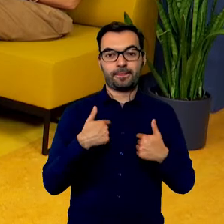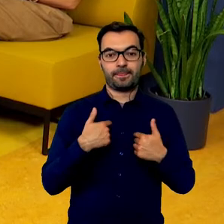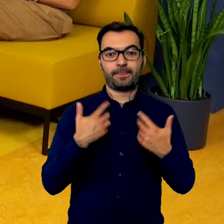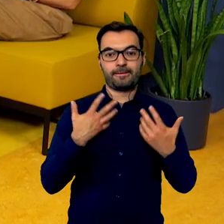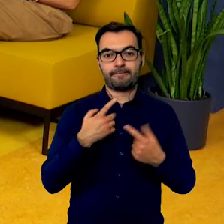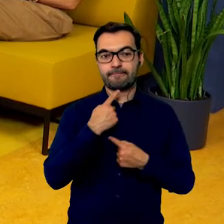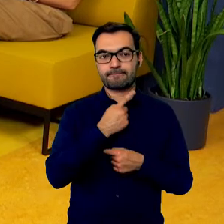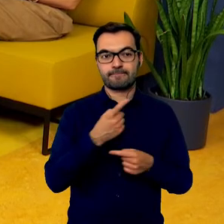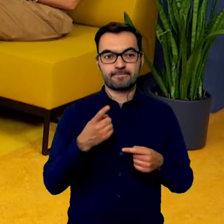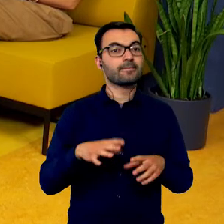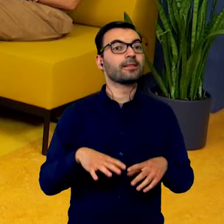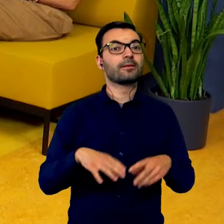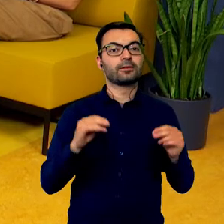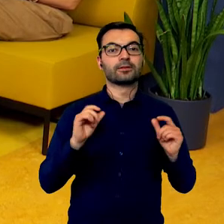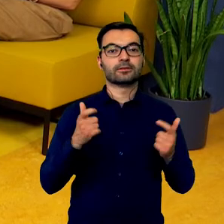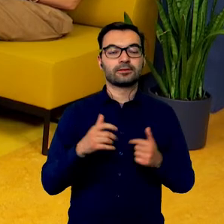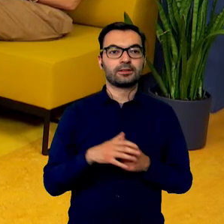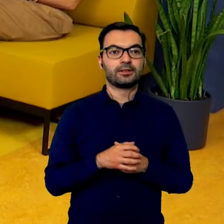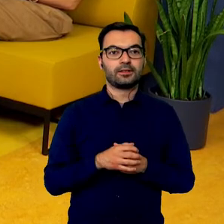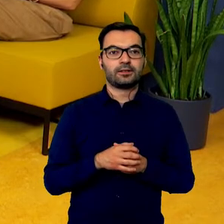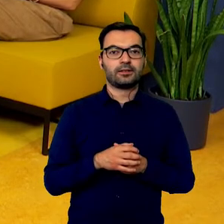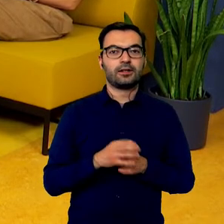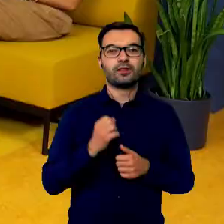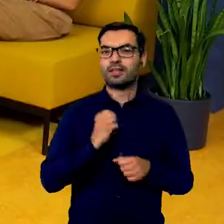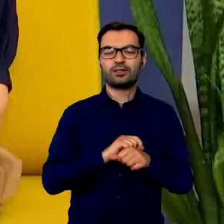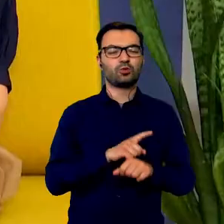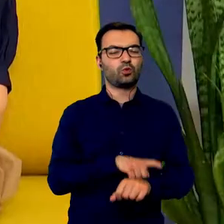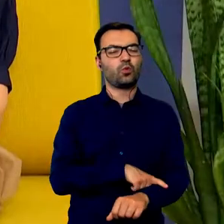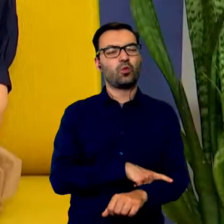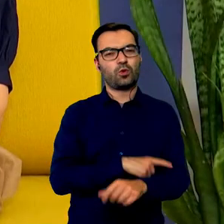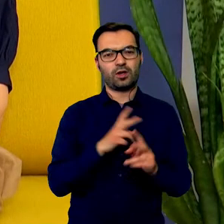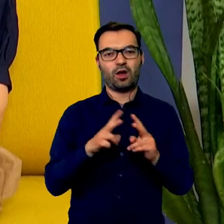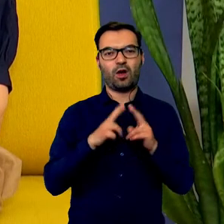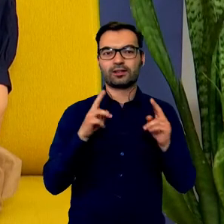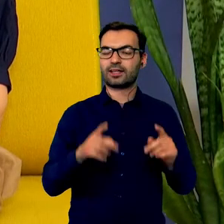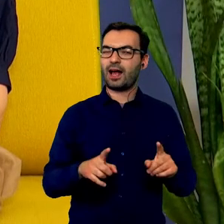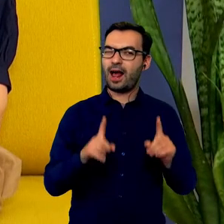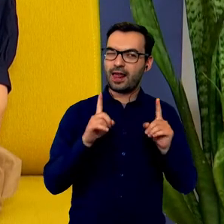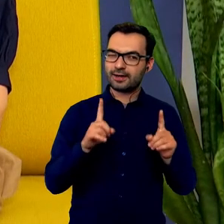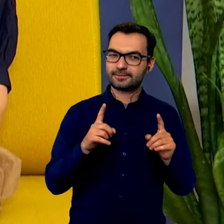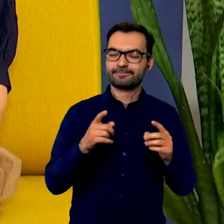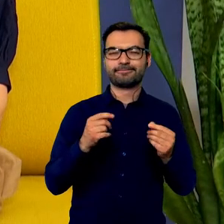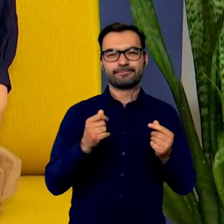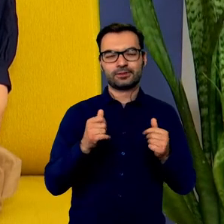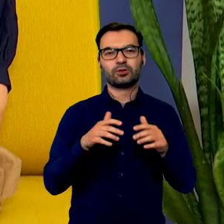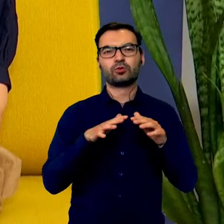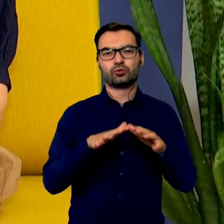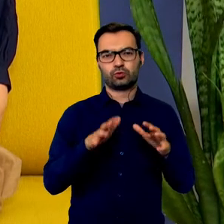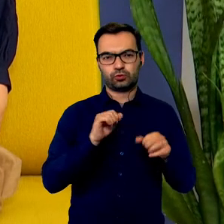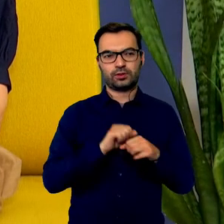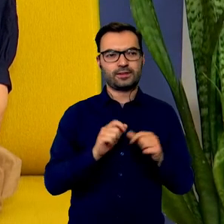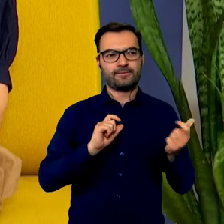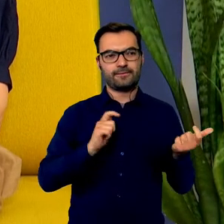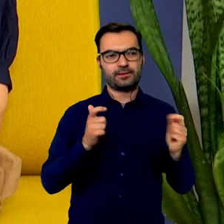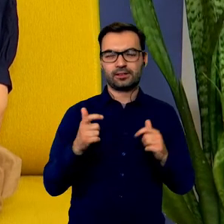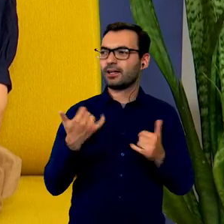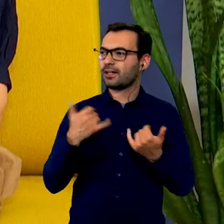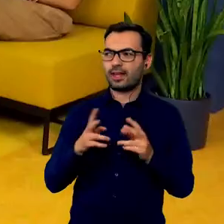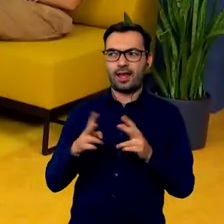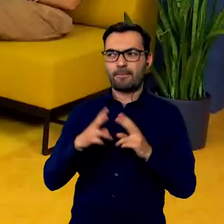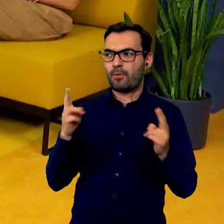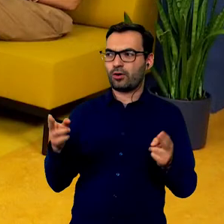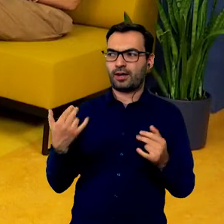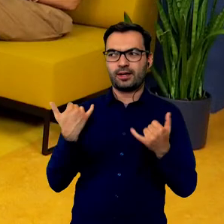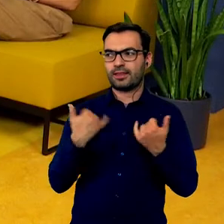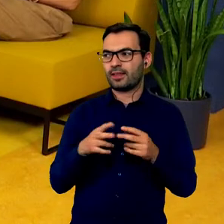chciałam powiedzieć na samym początku, że wydaje się, że to nie jest długi okres, a jednocześnie naprawdę dużo może się zdarzyć. To inna epoka. Okres